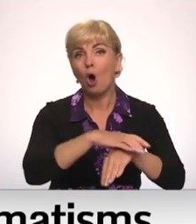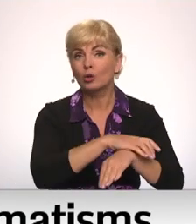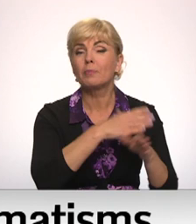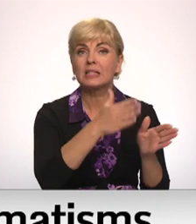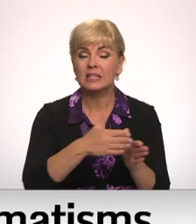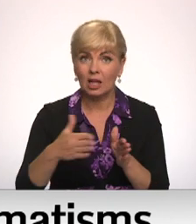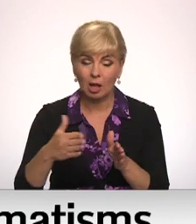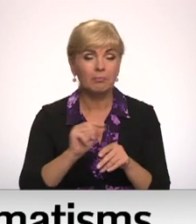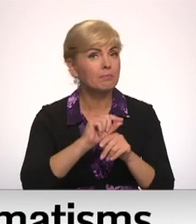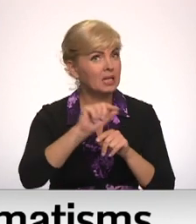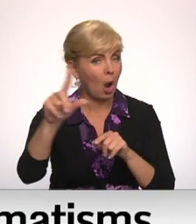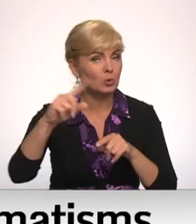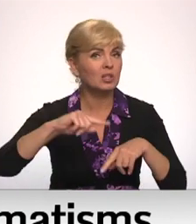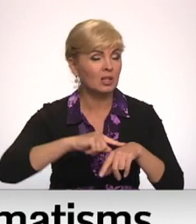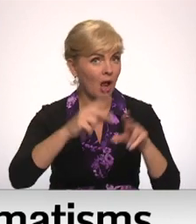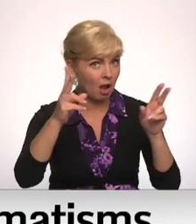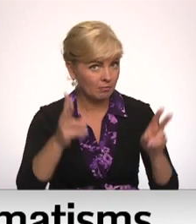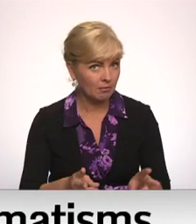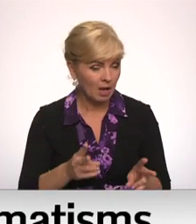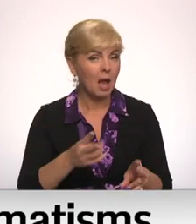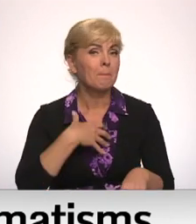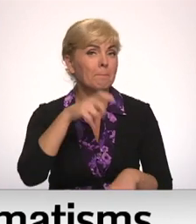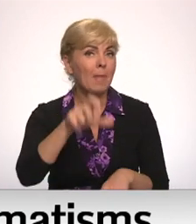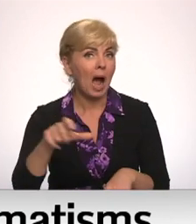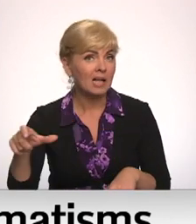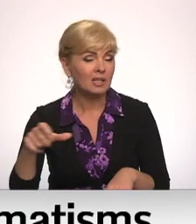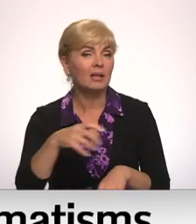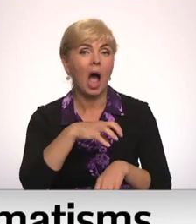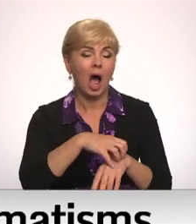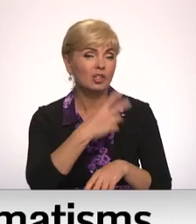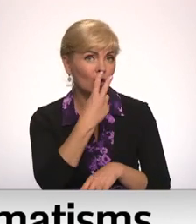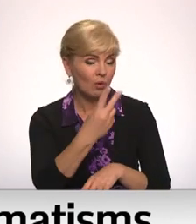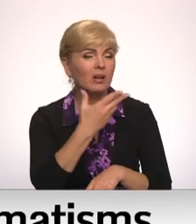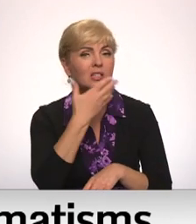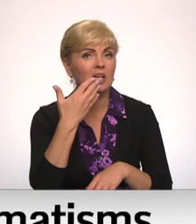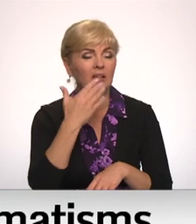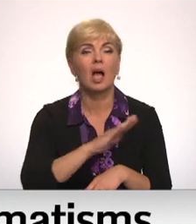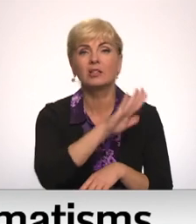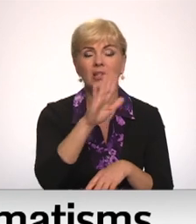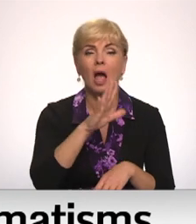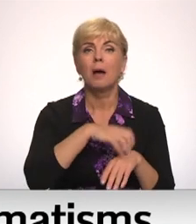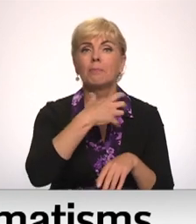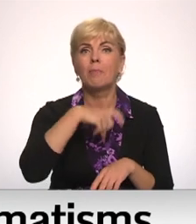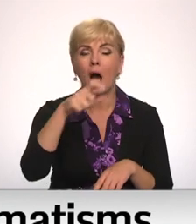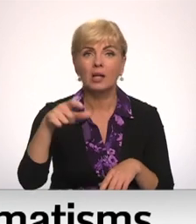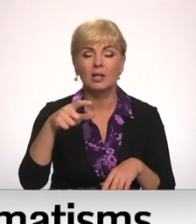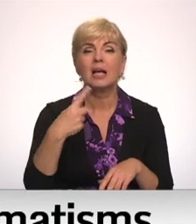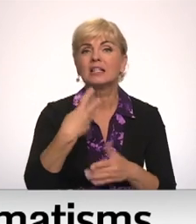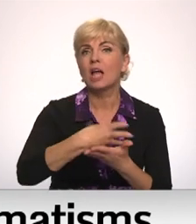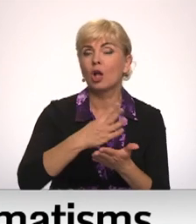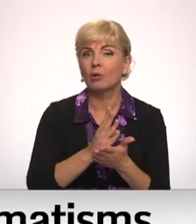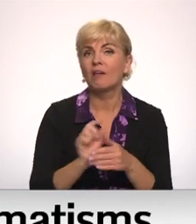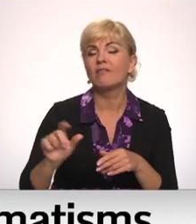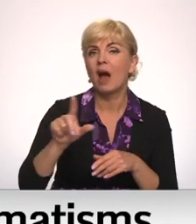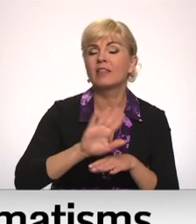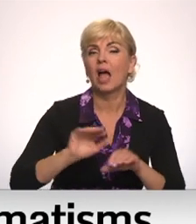slimnīcā ievērojami pieaudzis traumas guvušo pacientu skaits. Mediķi novērojuši, ka siltajās dienās pacientu skaits ir par ceturdaļu lielāks nekā vēsā